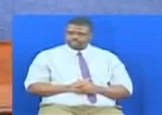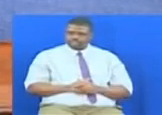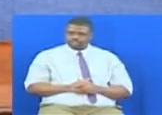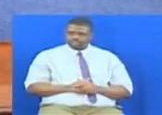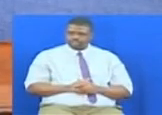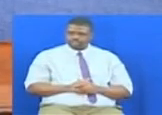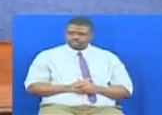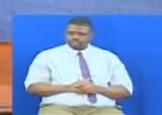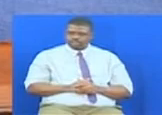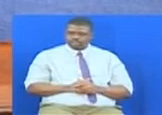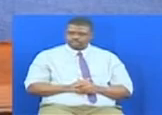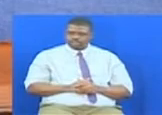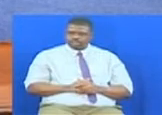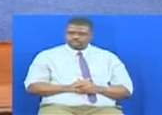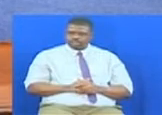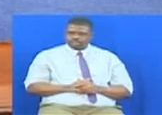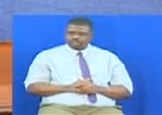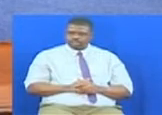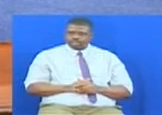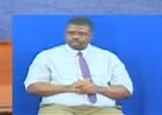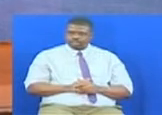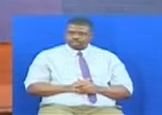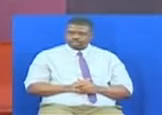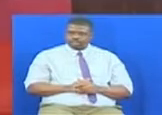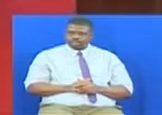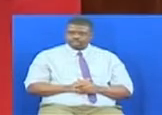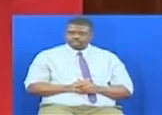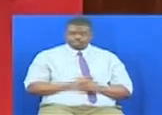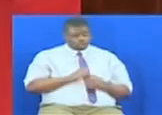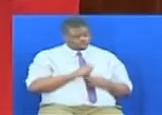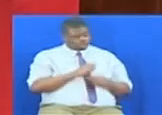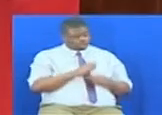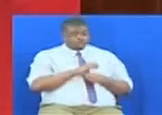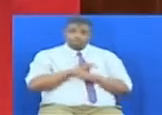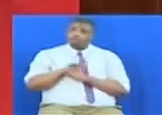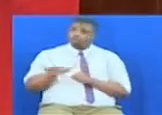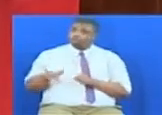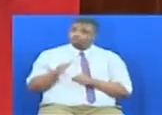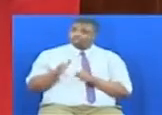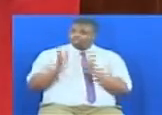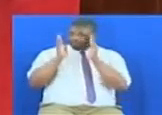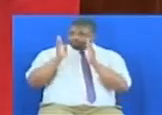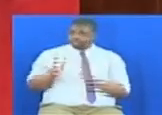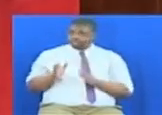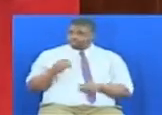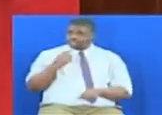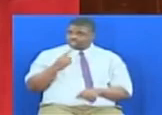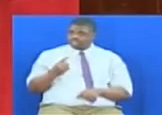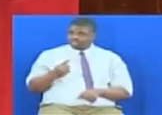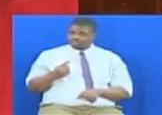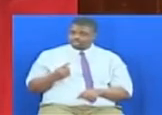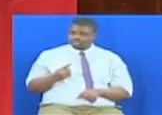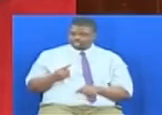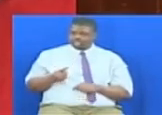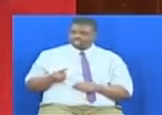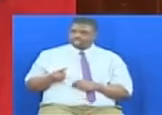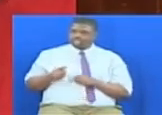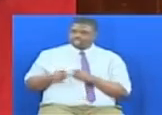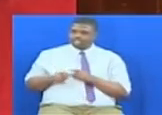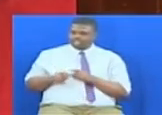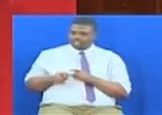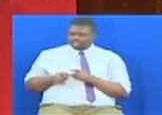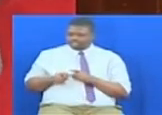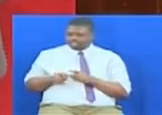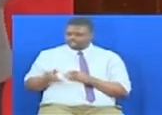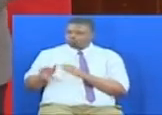tupo kwenye corona. Mheshimiwa Mboye anatuambia lockdown. Mchana ajiva lock, usiku anakwenda bar kulewa.